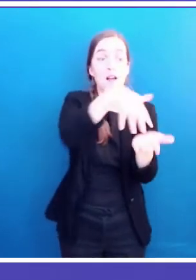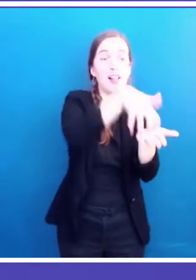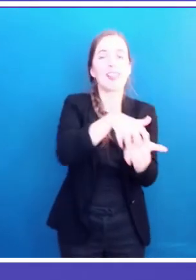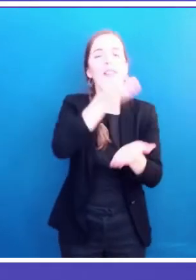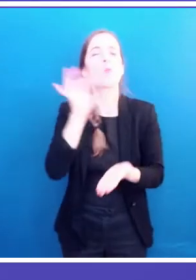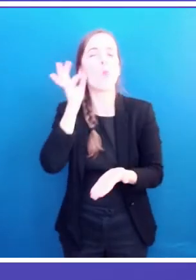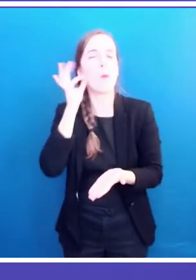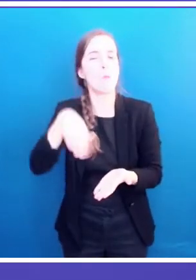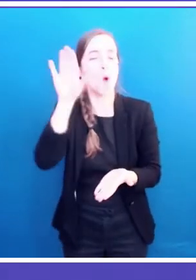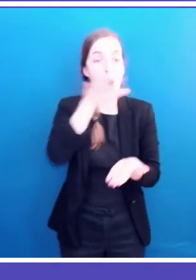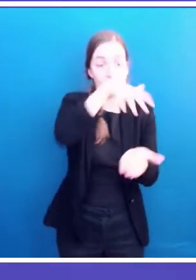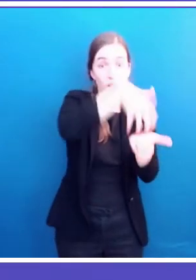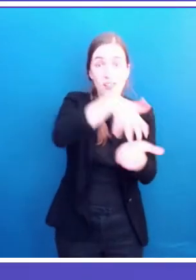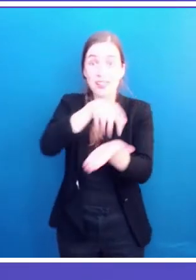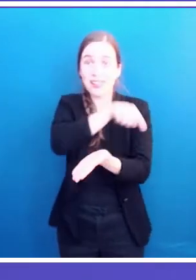الفورية للنساء